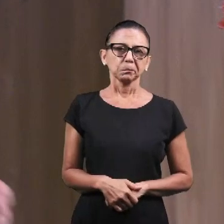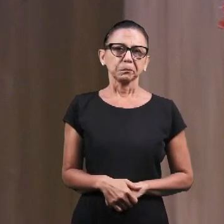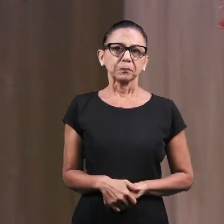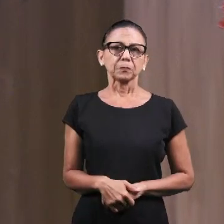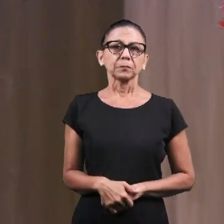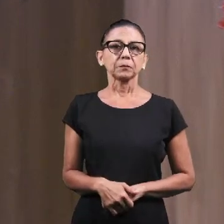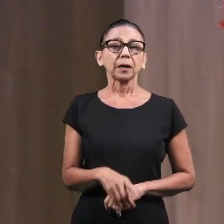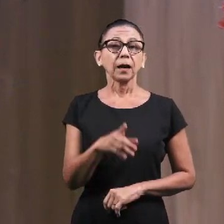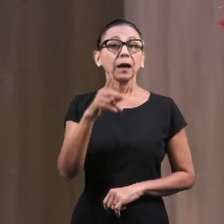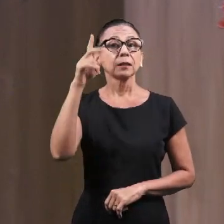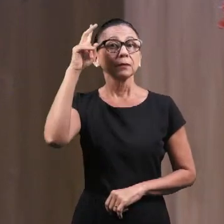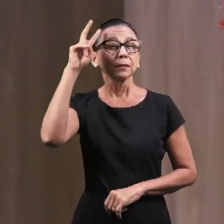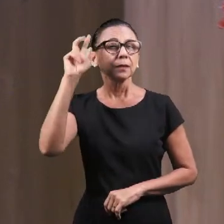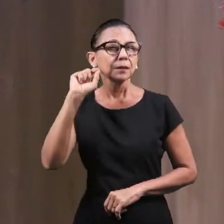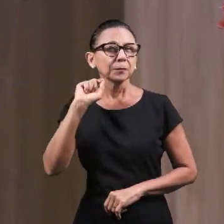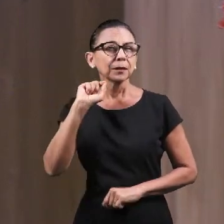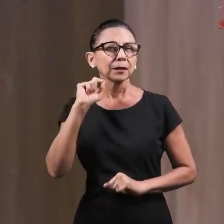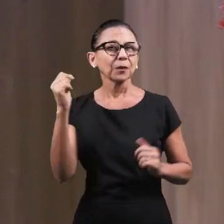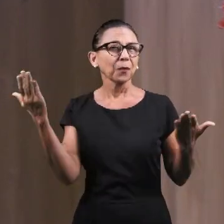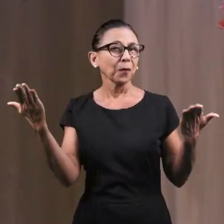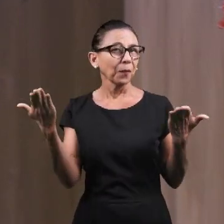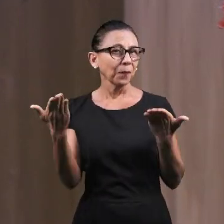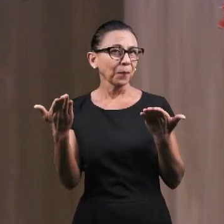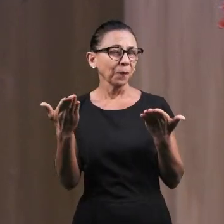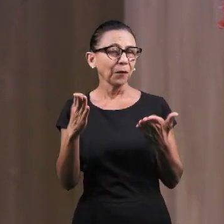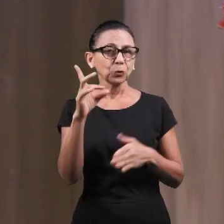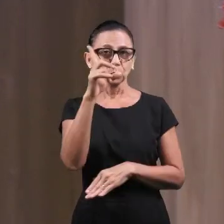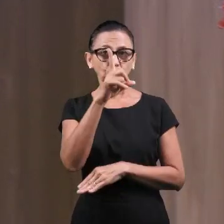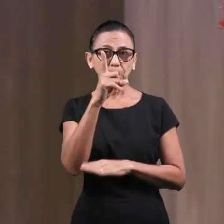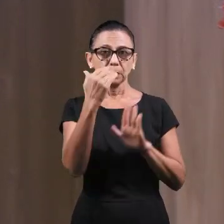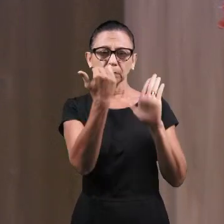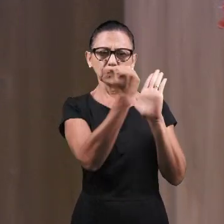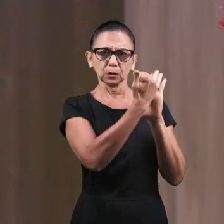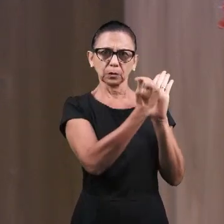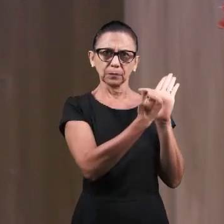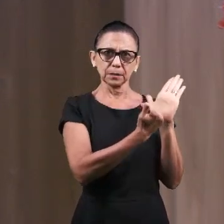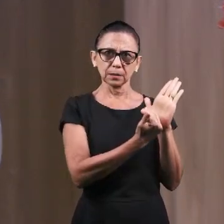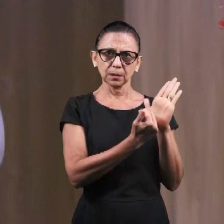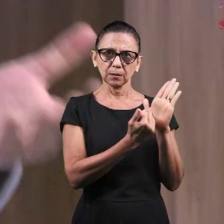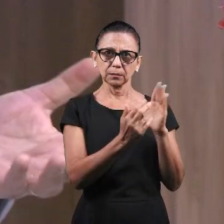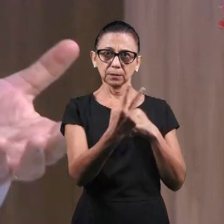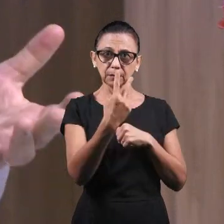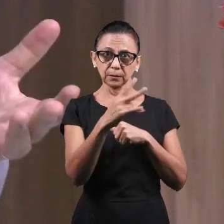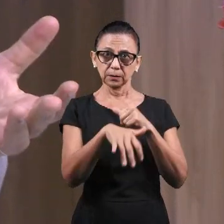veux vous rappeler, les frères et sœurs, de la programmation d'aujourd'hui. Vous qui assistez par YouTube, l'école biblique dominicale,